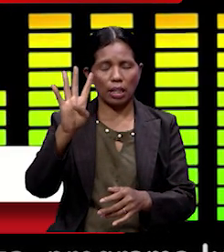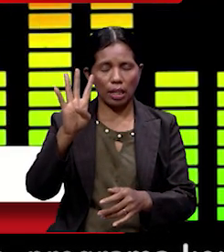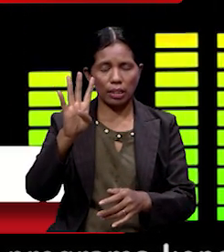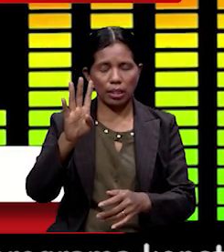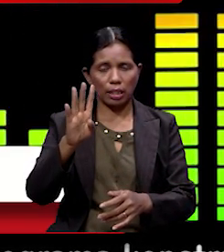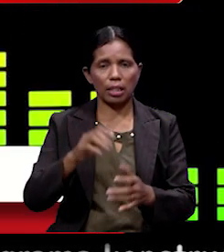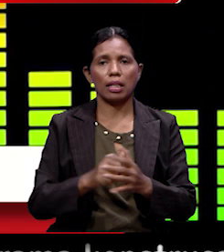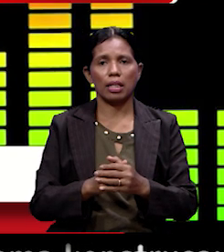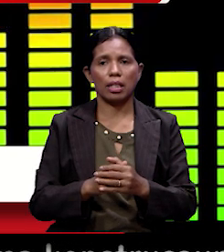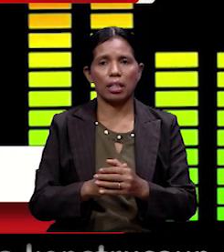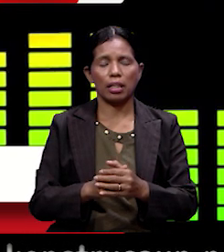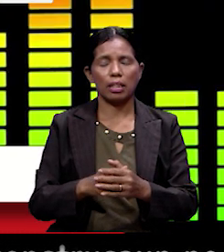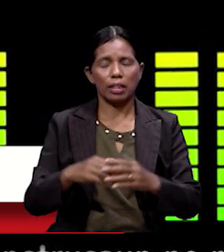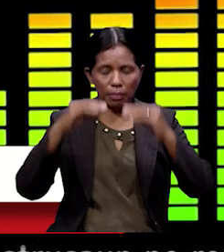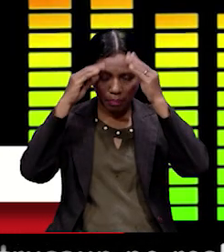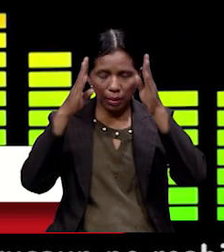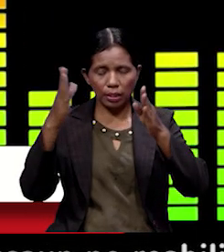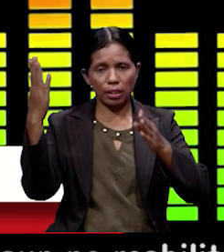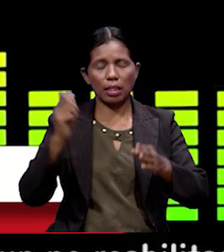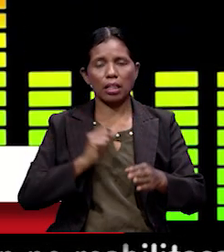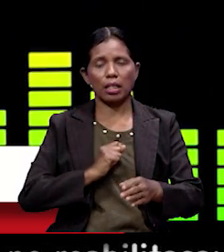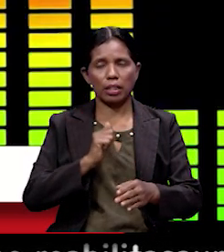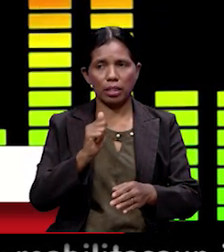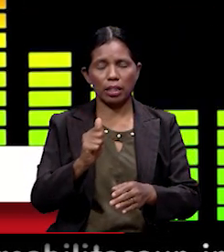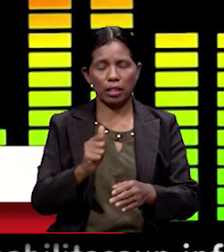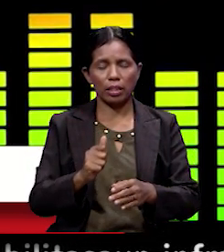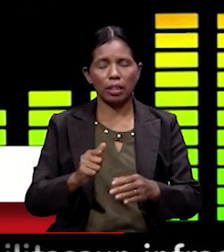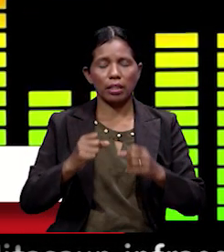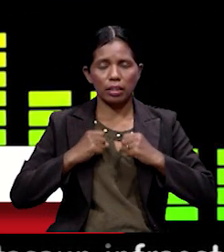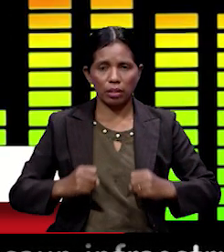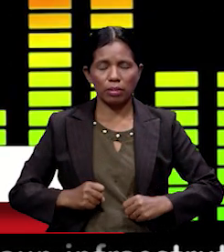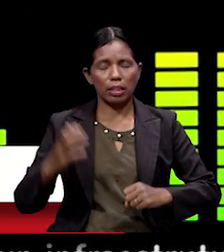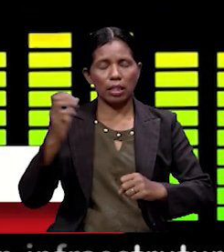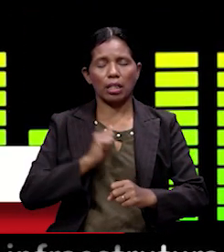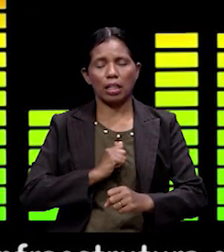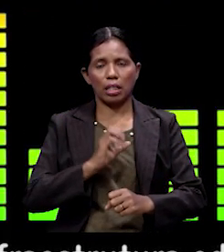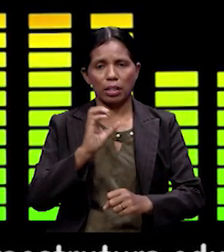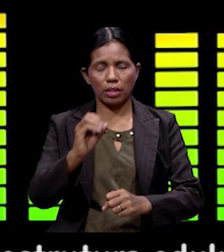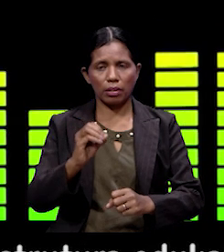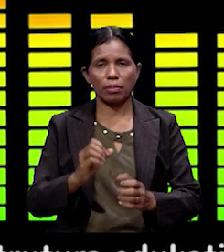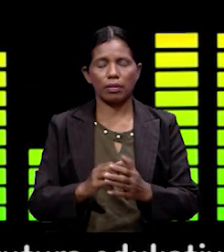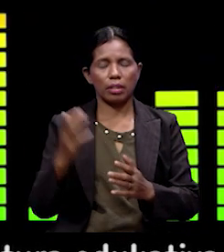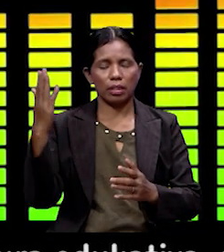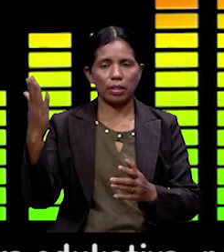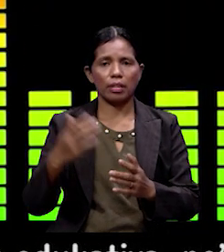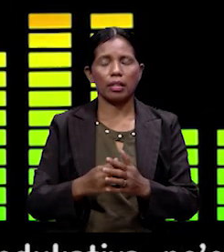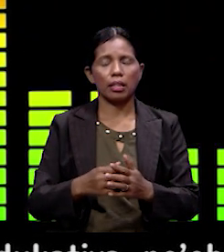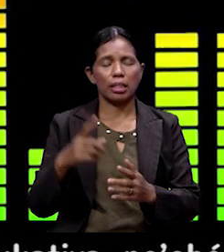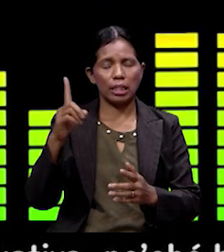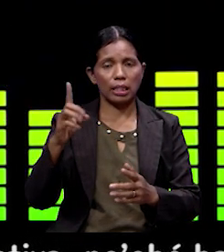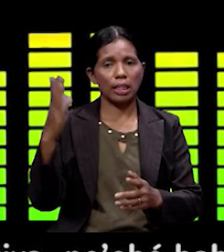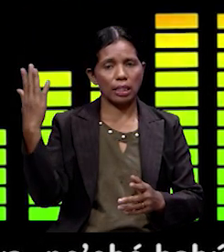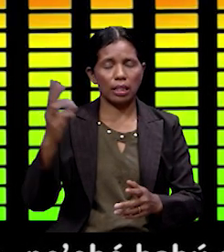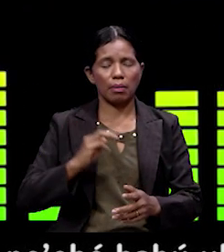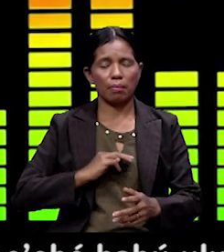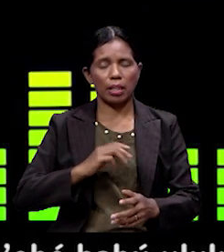SMA iha Ainaru. Saudi e Ainaru, na ida filafale a Ministério de Justiça e Ainaru. Ida Maliana ne esta